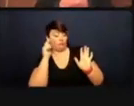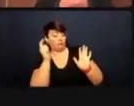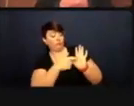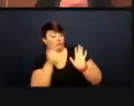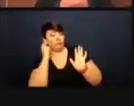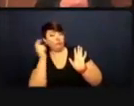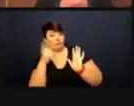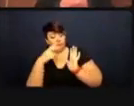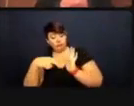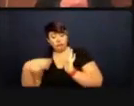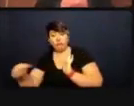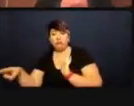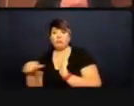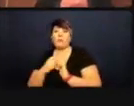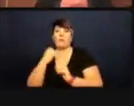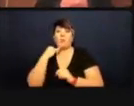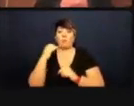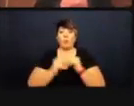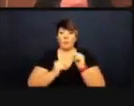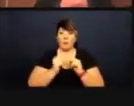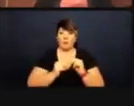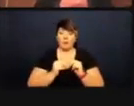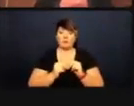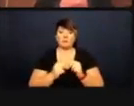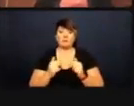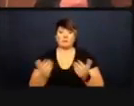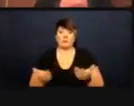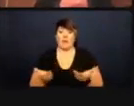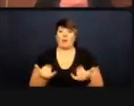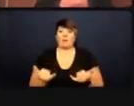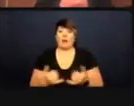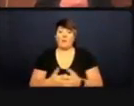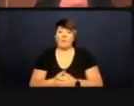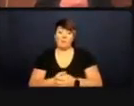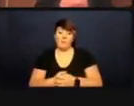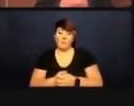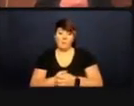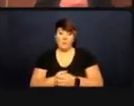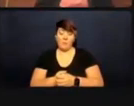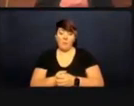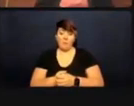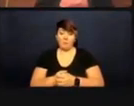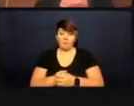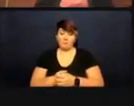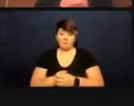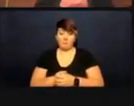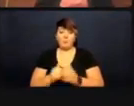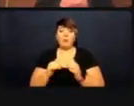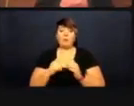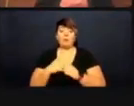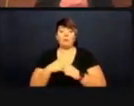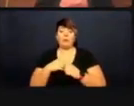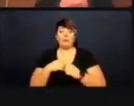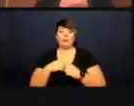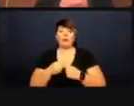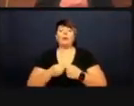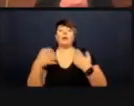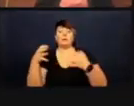Kwa hivyo tunajaribu kuwapatia kimsingi tu hali ilivyo katika baadhi ya